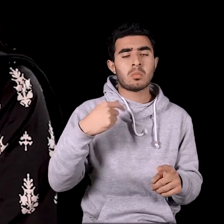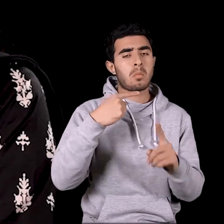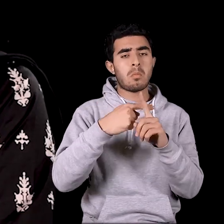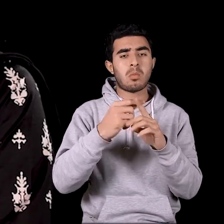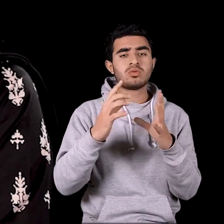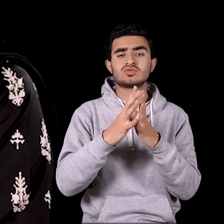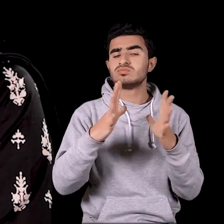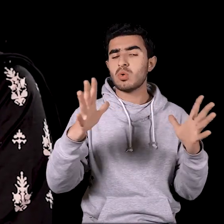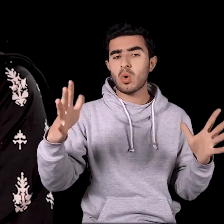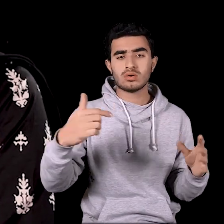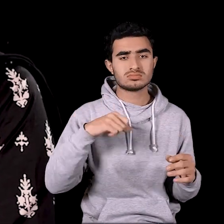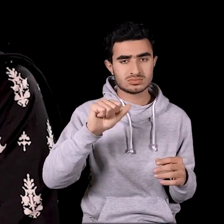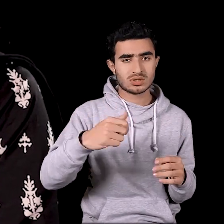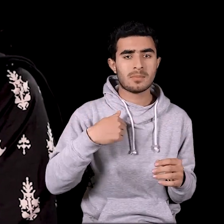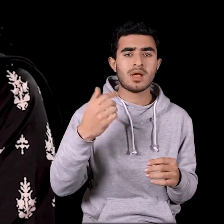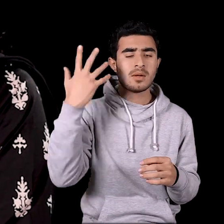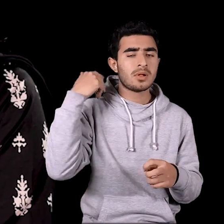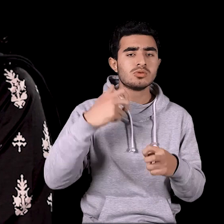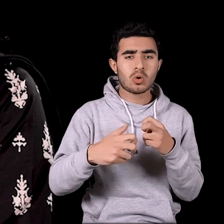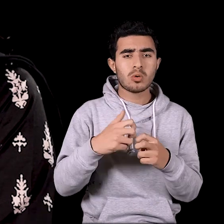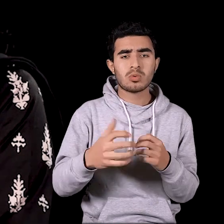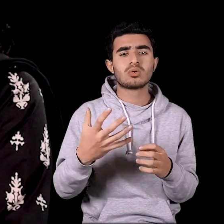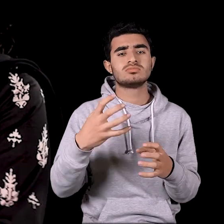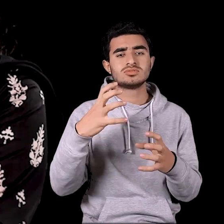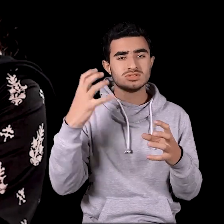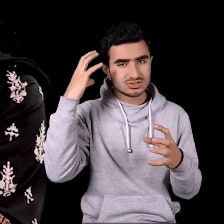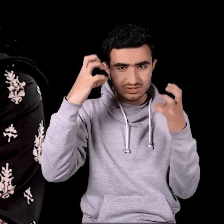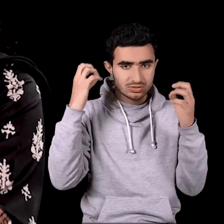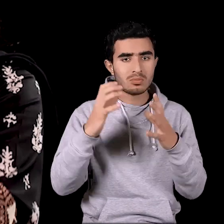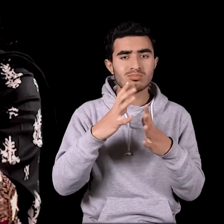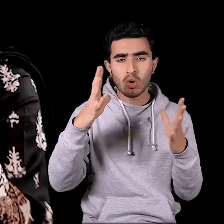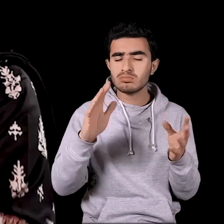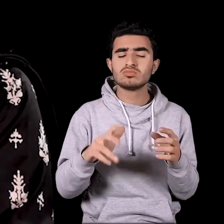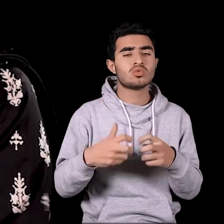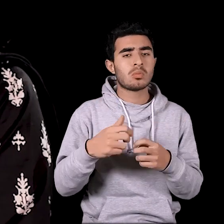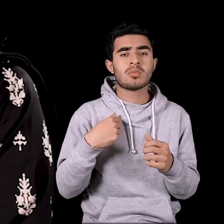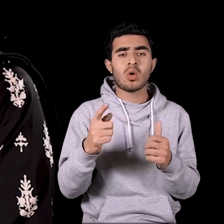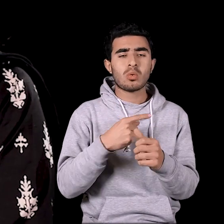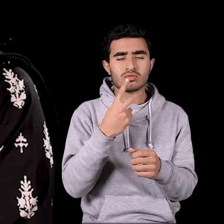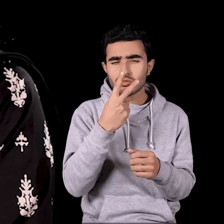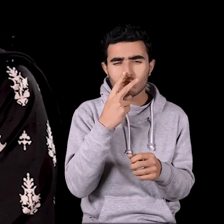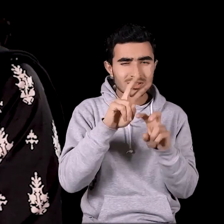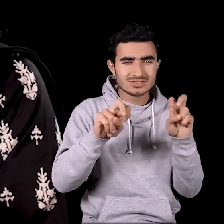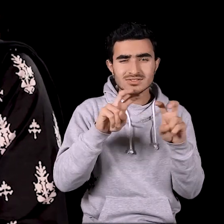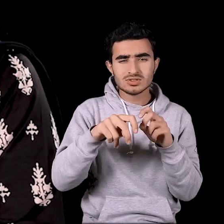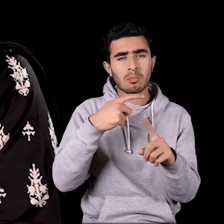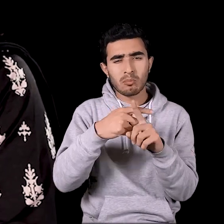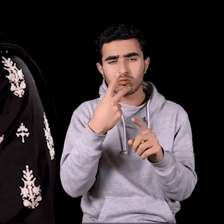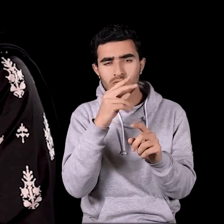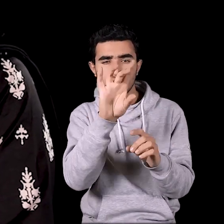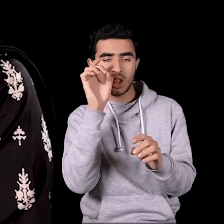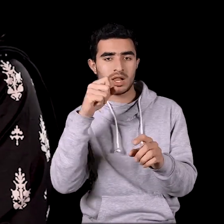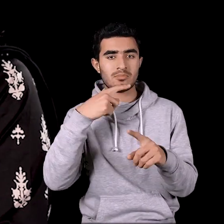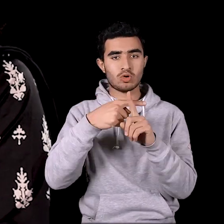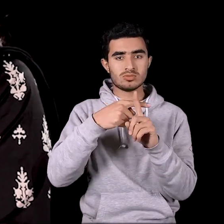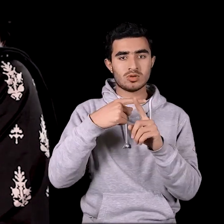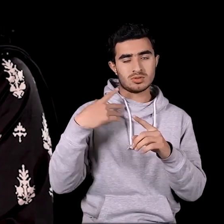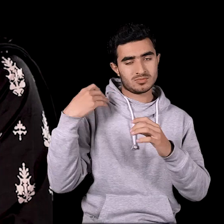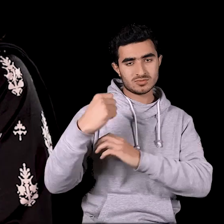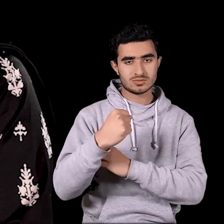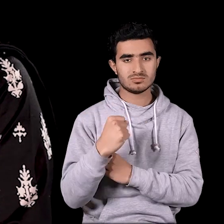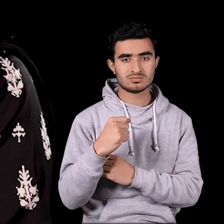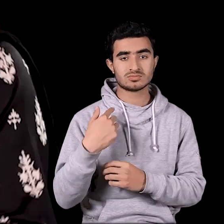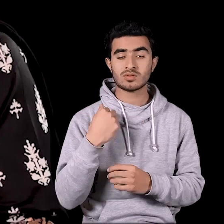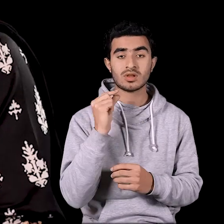में भी और हर आजमाइश के टाइम पे भी मैं कहीं ना कहीं एक पॉजिटिव चीज़ निकालती हूँ और उससे मैं हिम्मत पकड़ती हूँ. मैं कहती